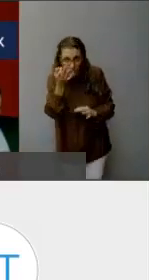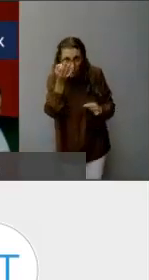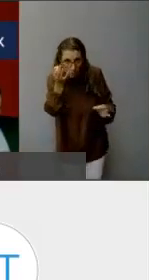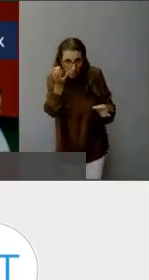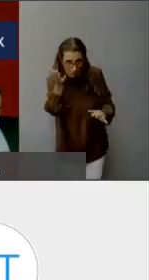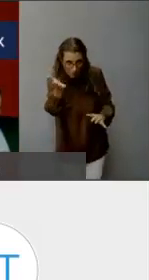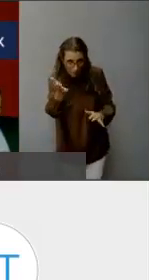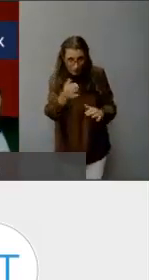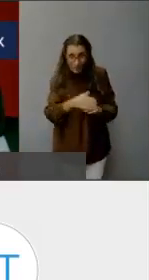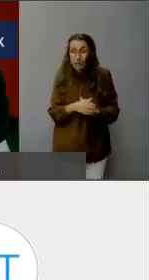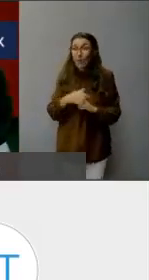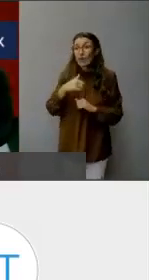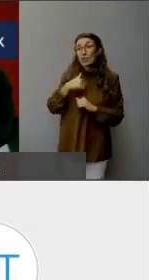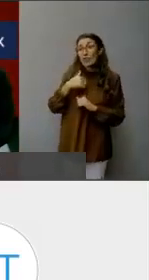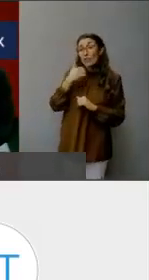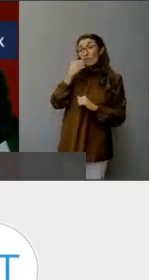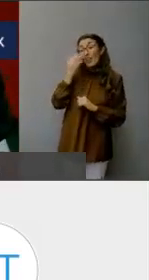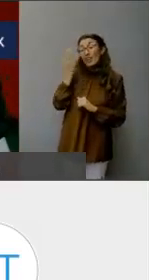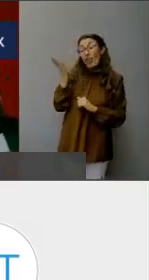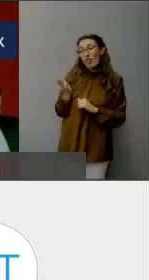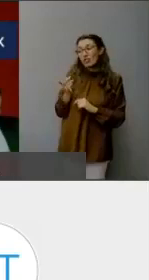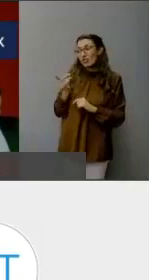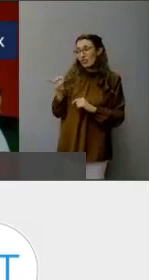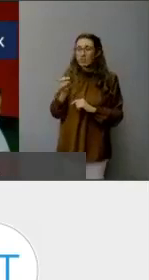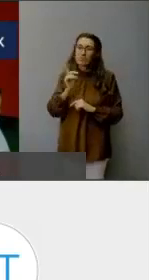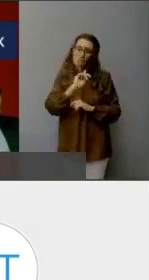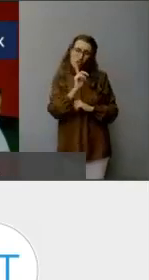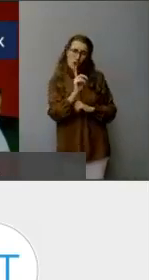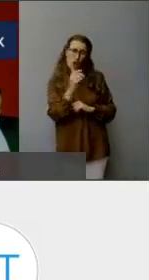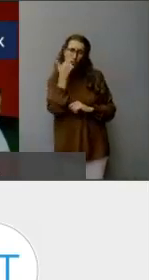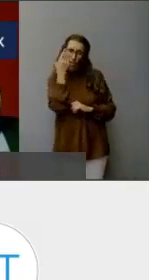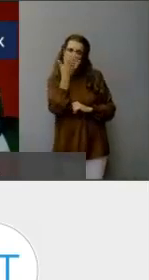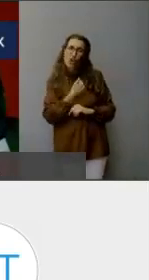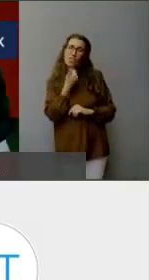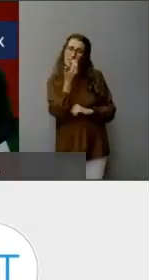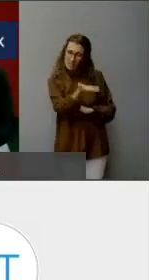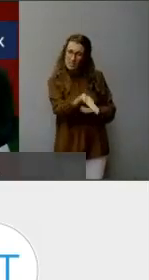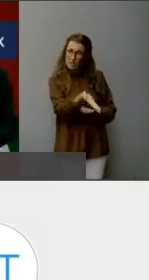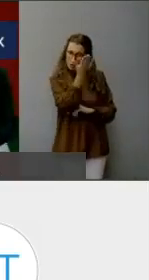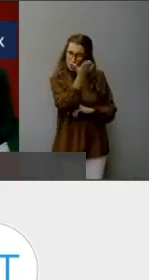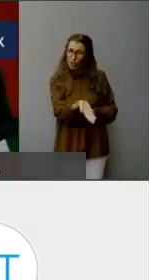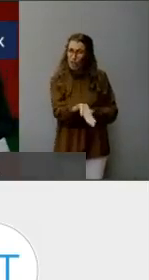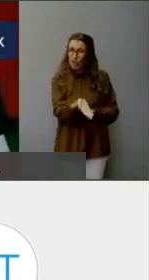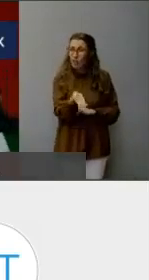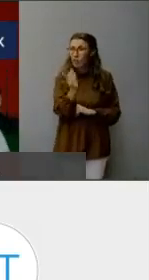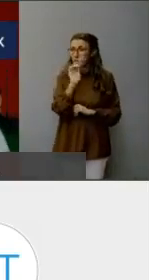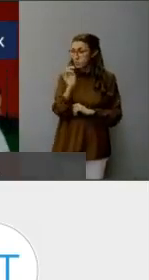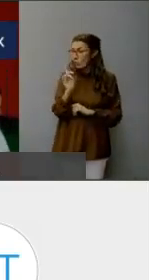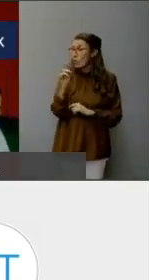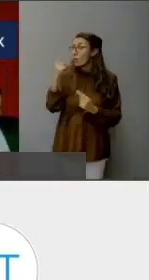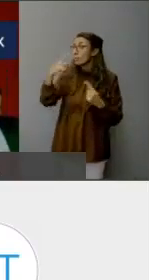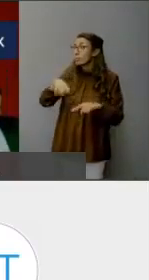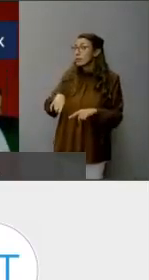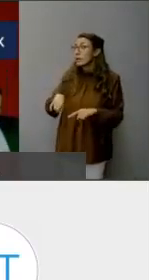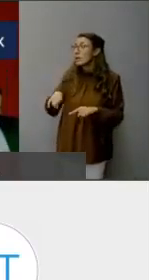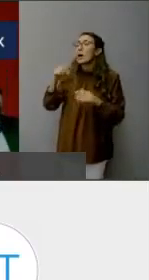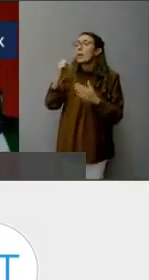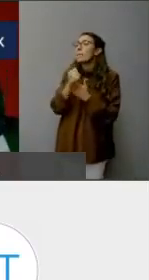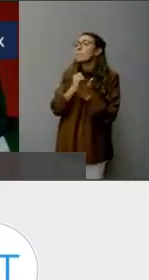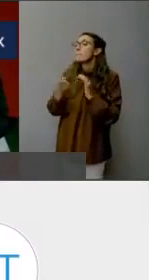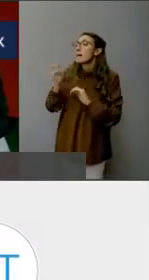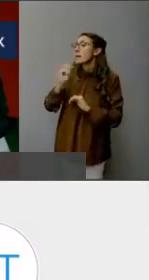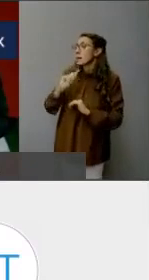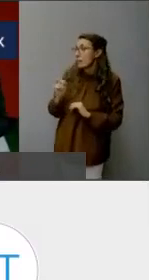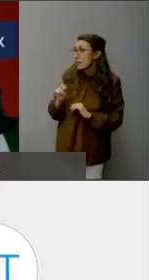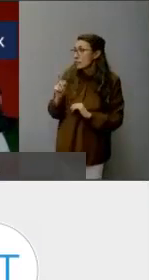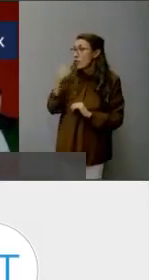prima di lei consigliere pironi mi vergogno in questo modo per favore